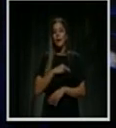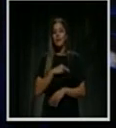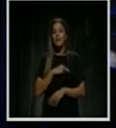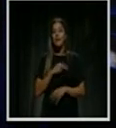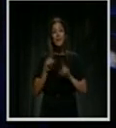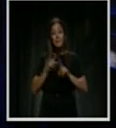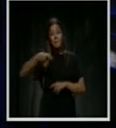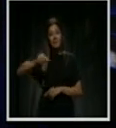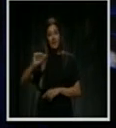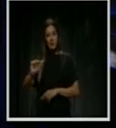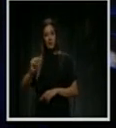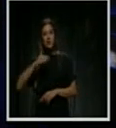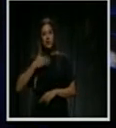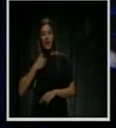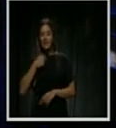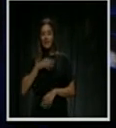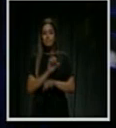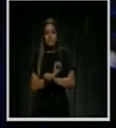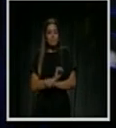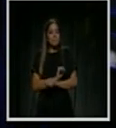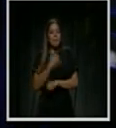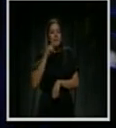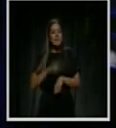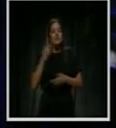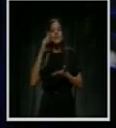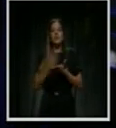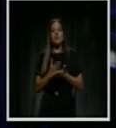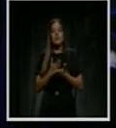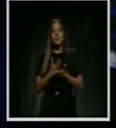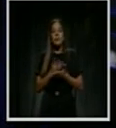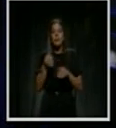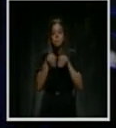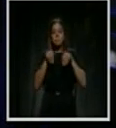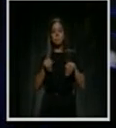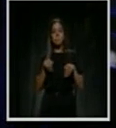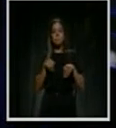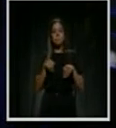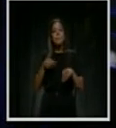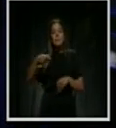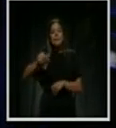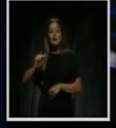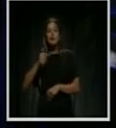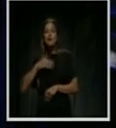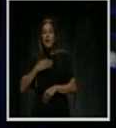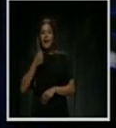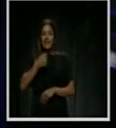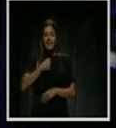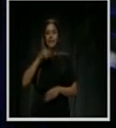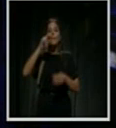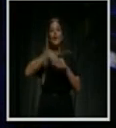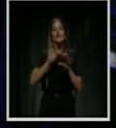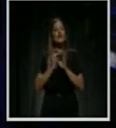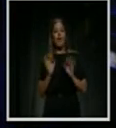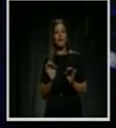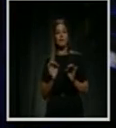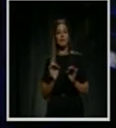nista' nuża is-saħħa tal-vot illi tajtuni intom biex intom tiġu preġudikati. Dak li jrid Peter Aġus imma mbagħad l-ħaġa li jagħmlu tafu